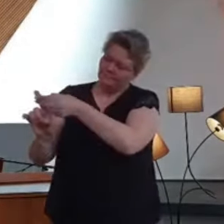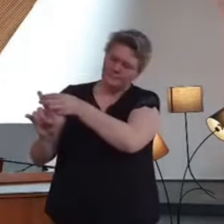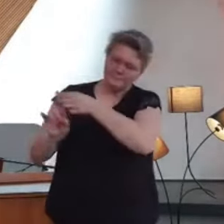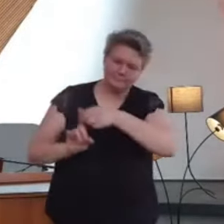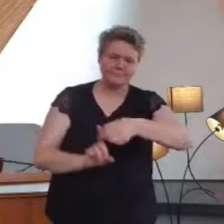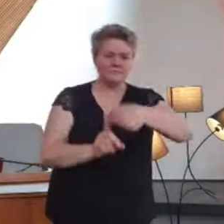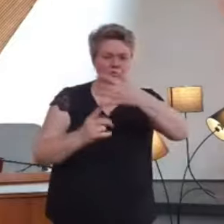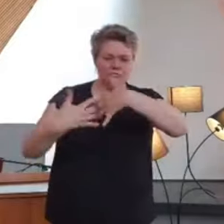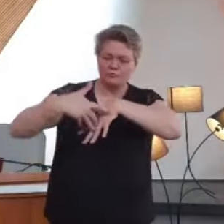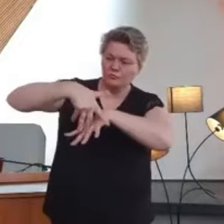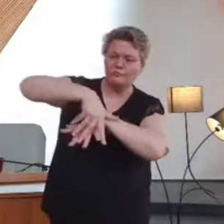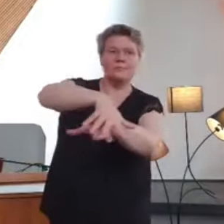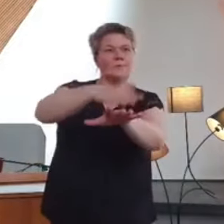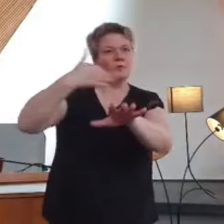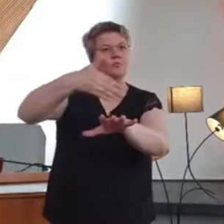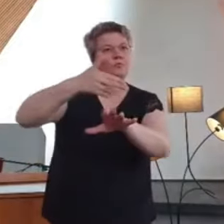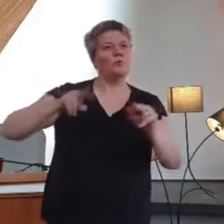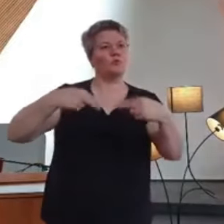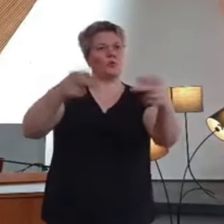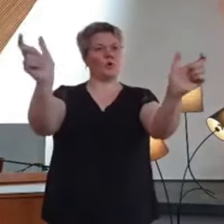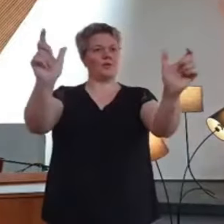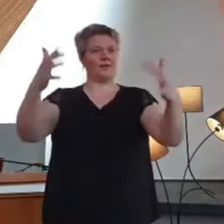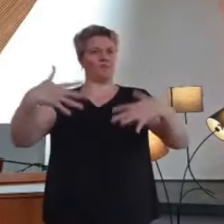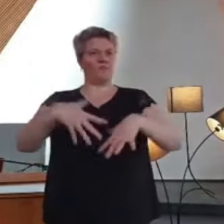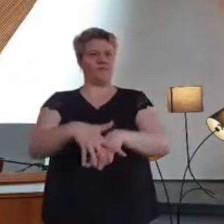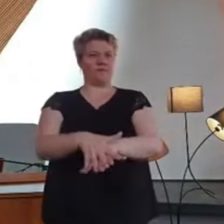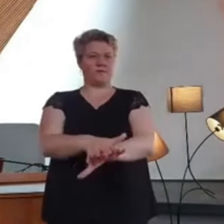ins Leben, zurück in die Gesellschaft.